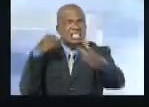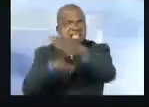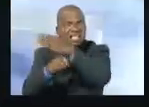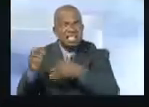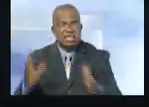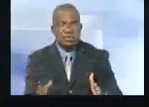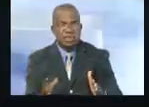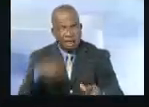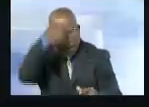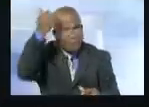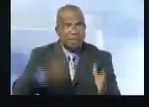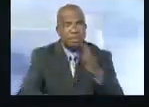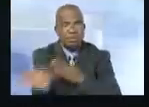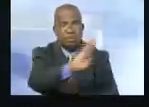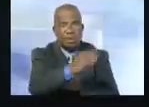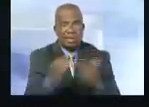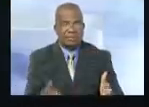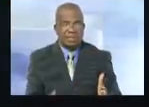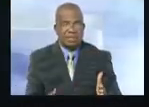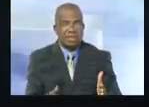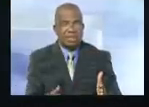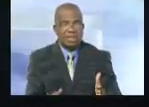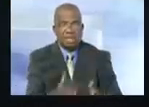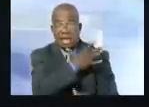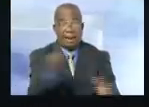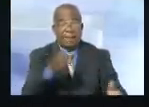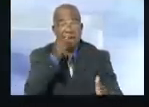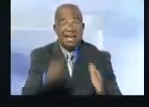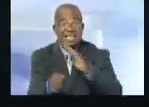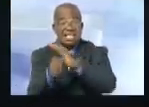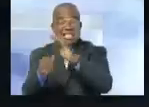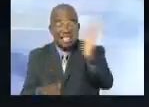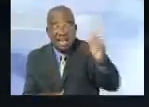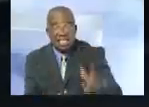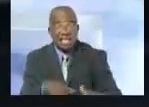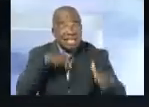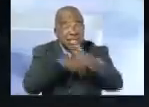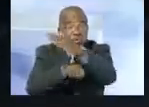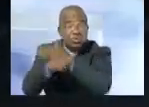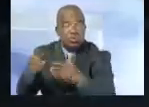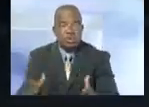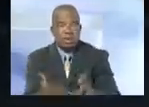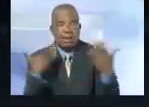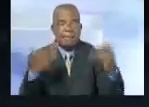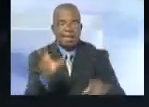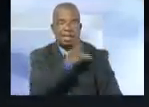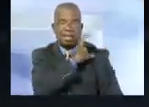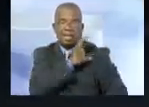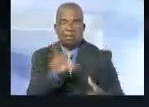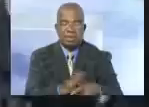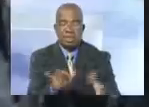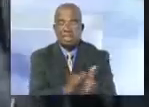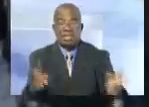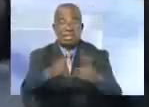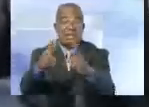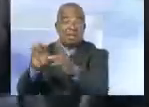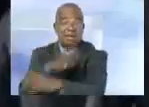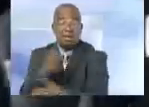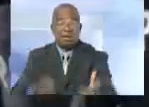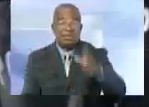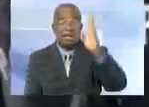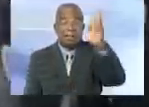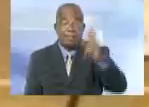renvoyé. Les forces de l'ordre ont nié avoir délibérément mis le feu au chalet avant de donner l'assaut, confirmant cependant avoir jeté des bouteilles